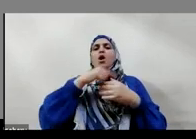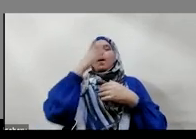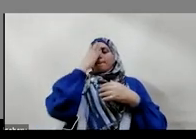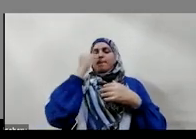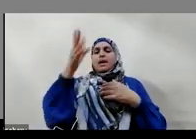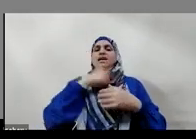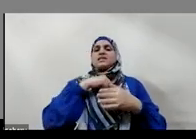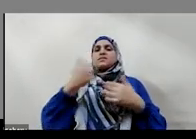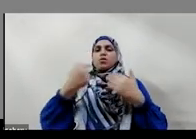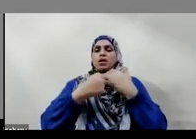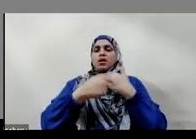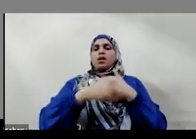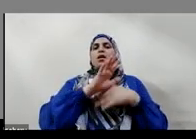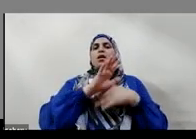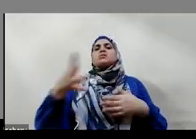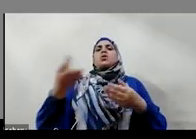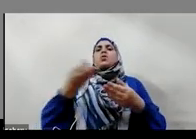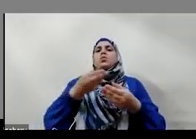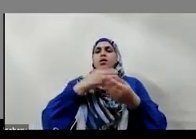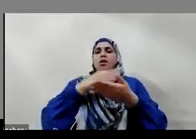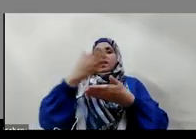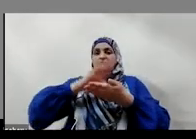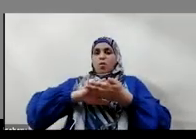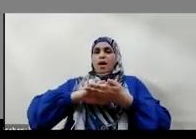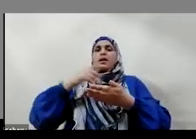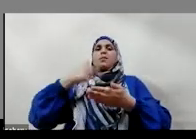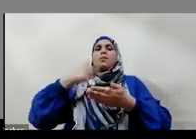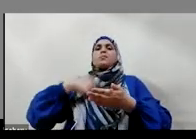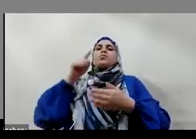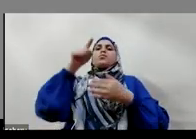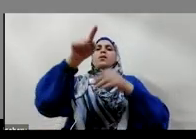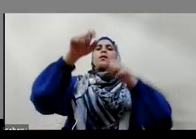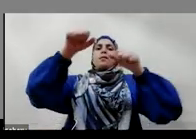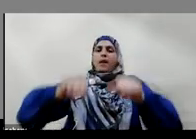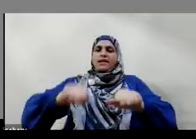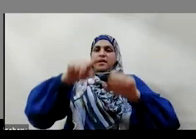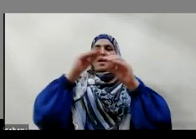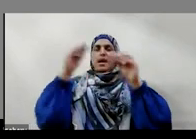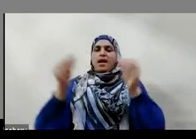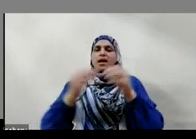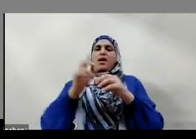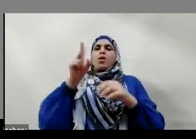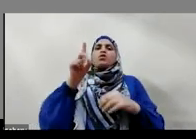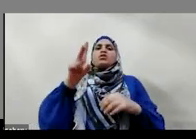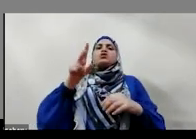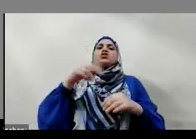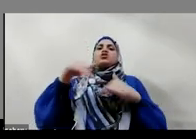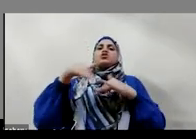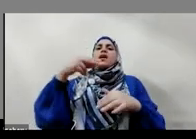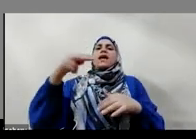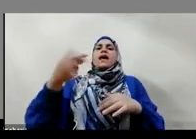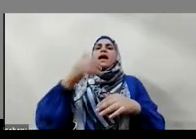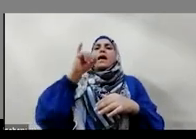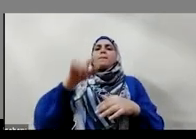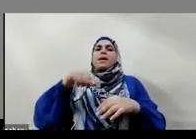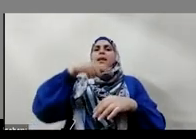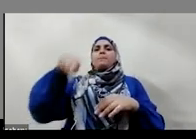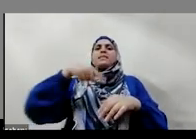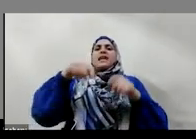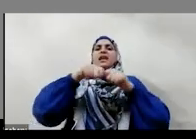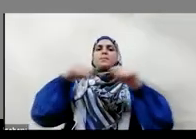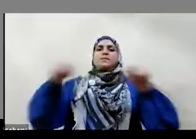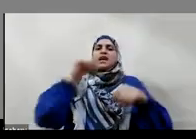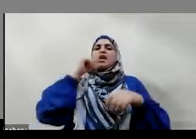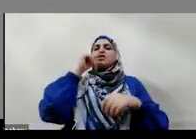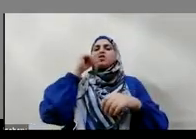عليها، وتجيبوا الظرف لمقر الهيئة في 21 شارع عامر ميدان المساحة الدقي. فأيا كان حضراتكم عايزين تسلموا خطابات